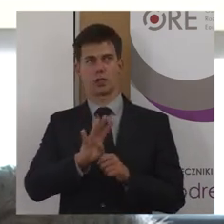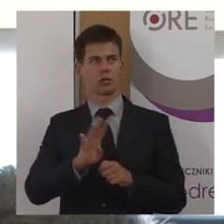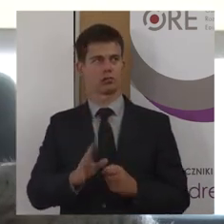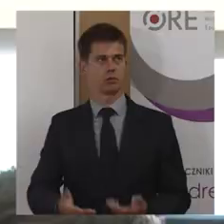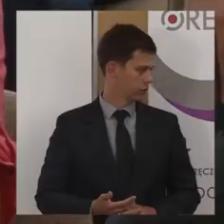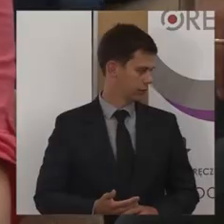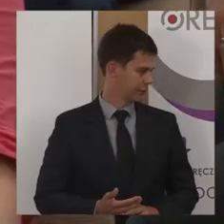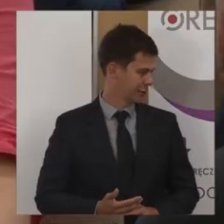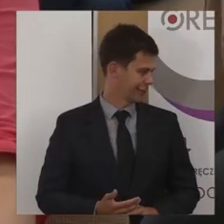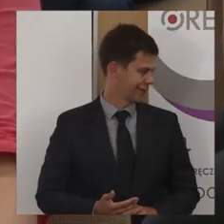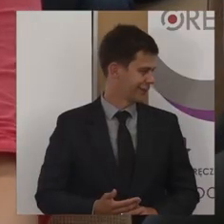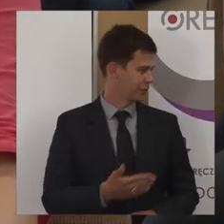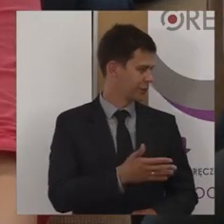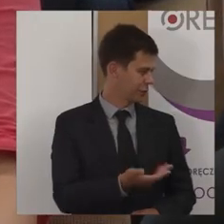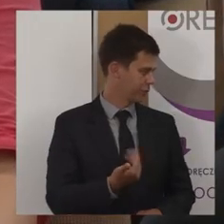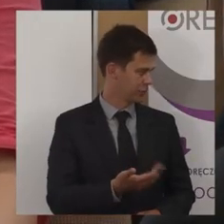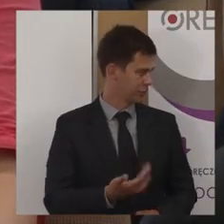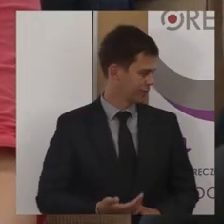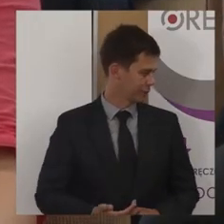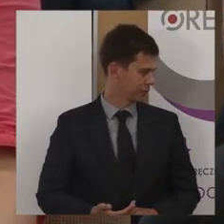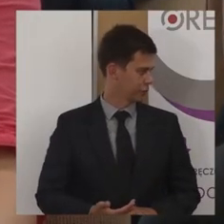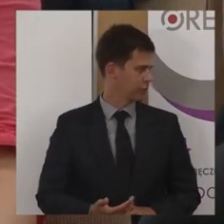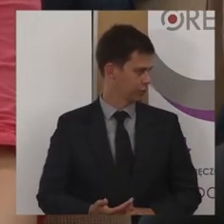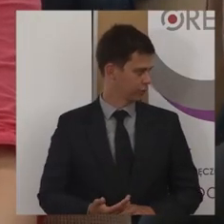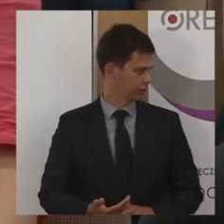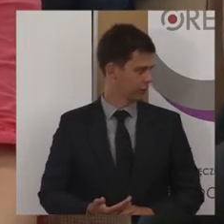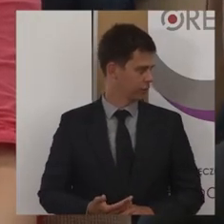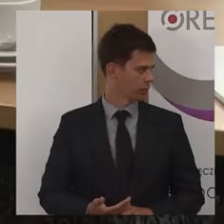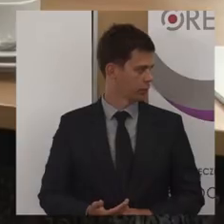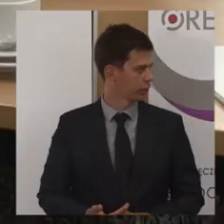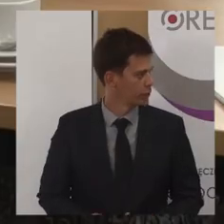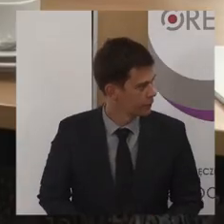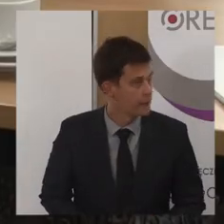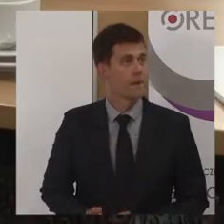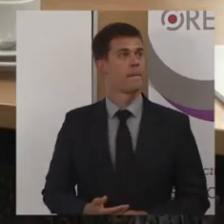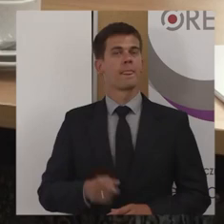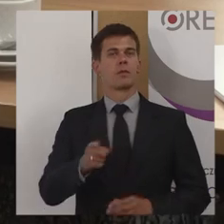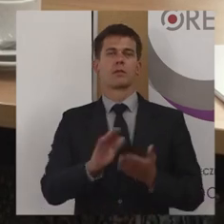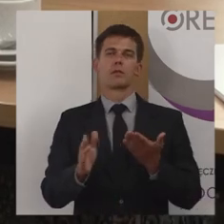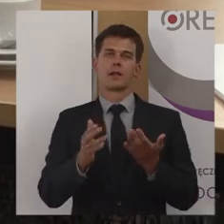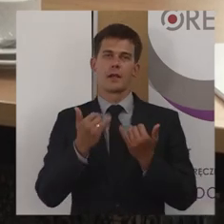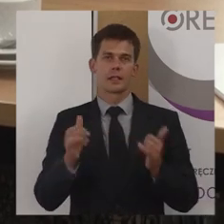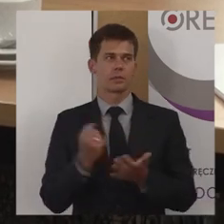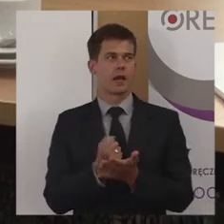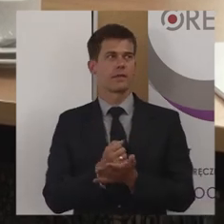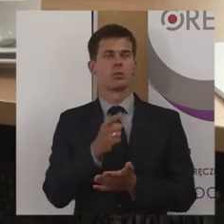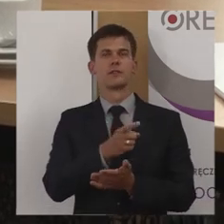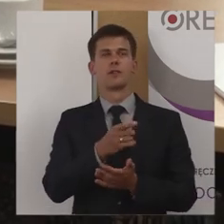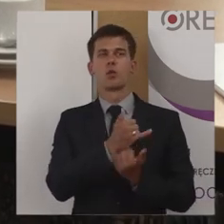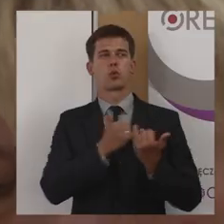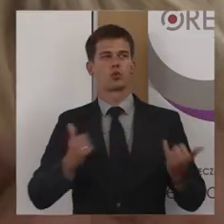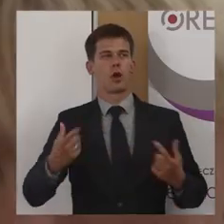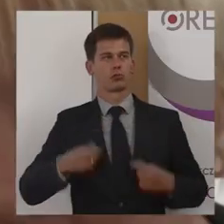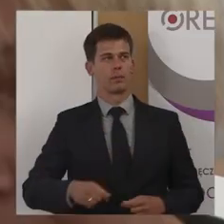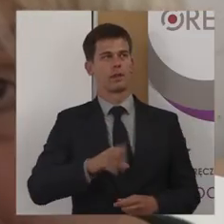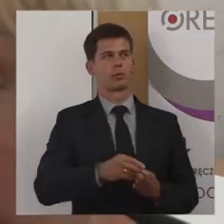zamknąłem. Chciałem powiedzieć, że tutaj mam takie wrażenie, że pewne nieporozumienia wynikają z tego, że wiele osób mówi o różnych etapach edukacyjnych. Tutaj